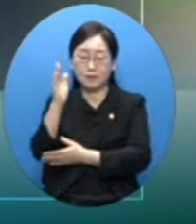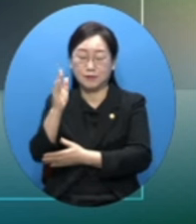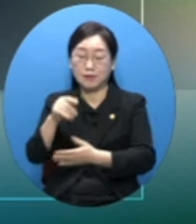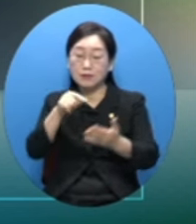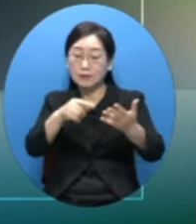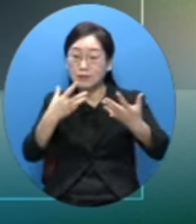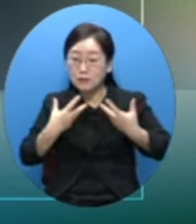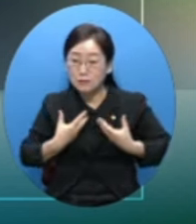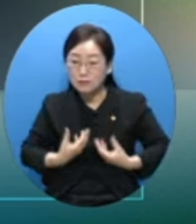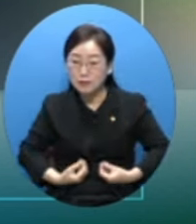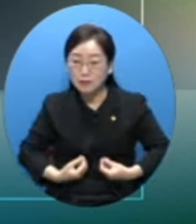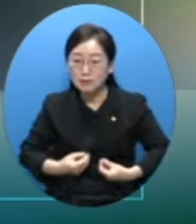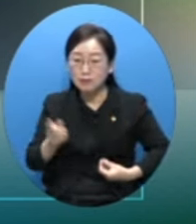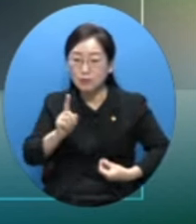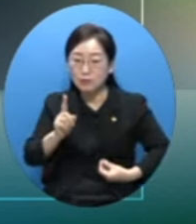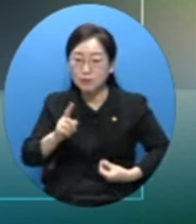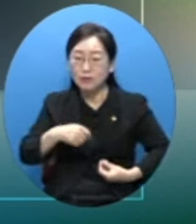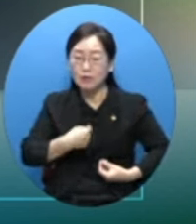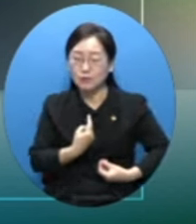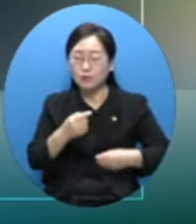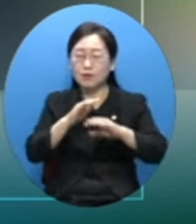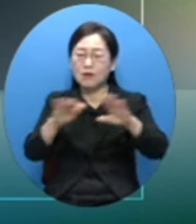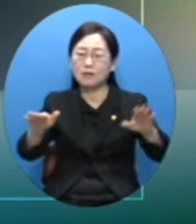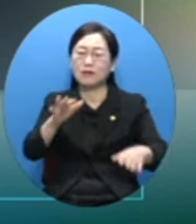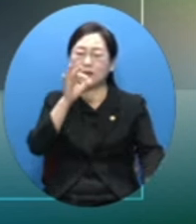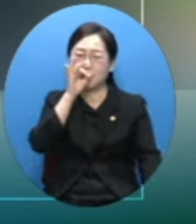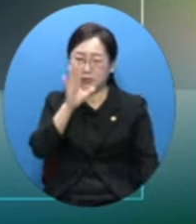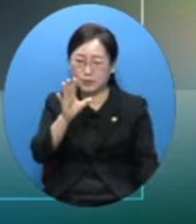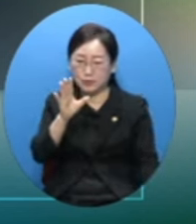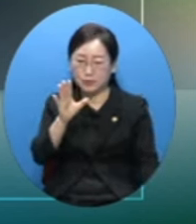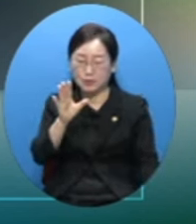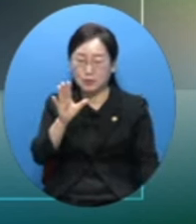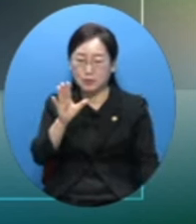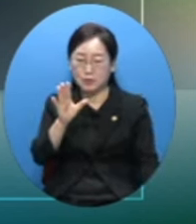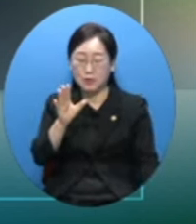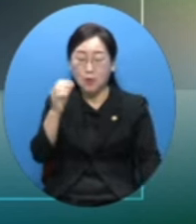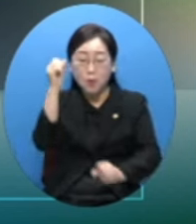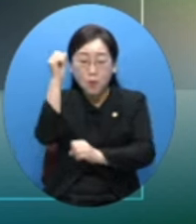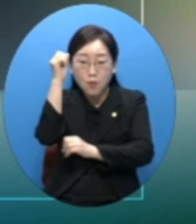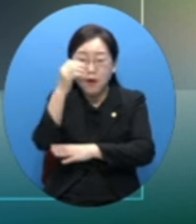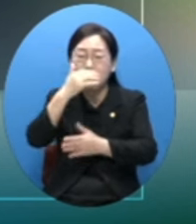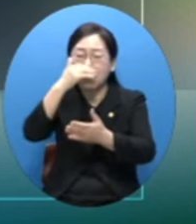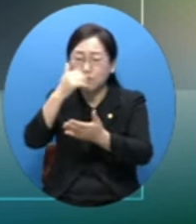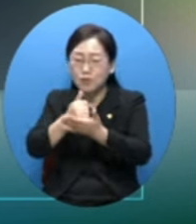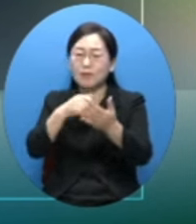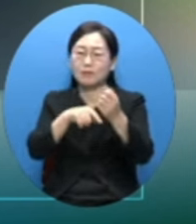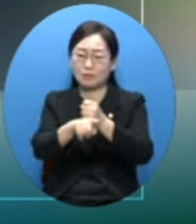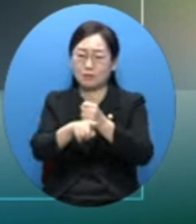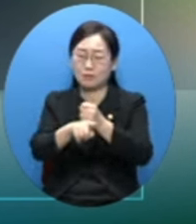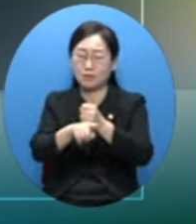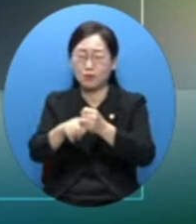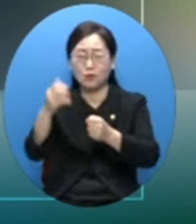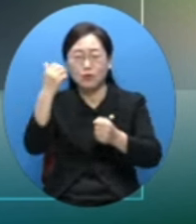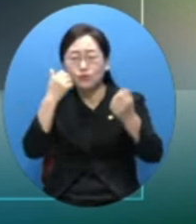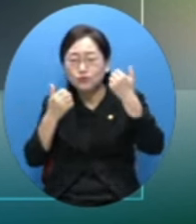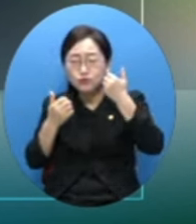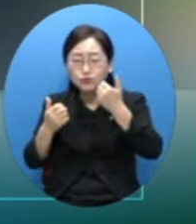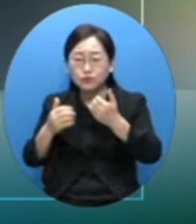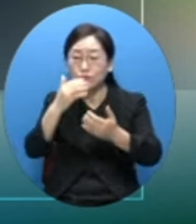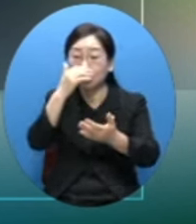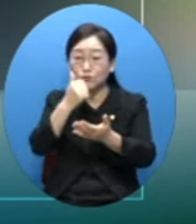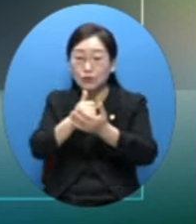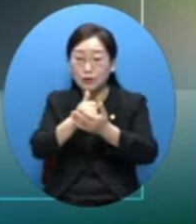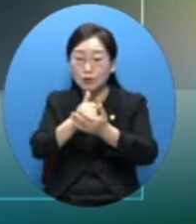없는 갖고 있는 원죄의 모습을 말합니다. 누구도 이 죄에서 자유로울 수가